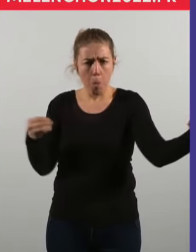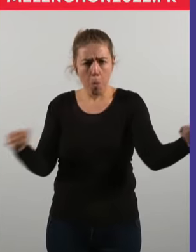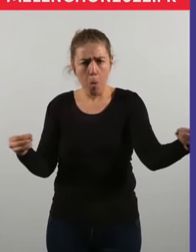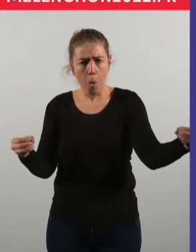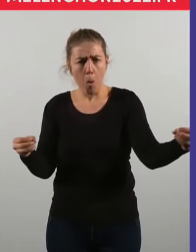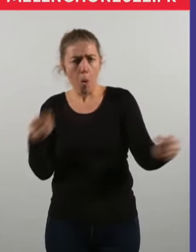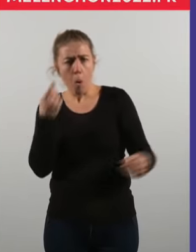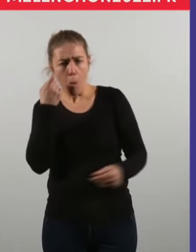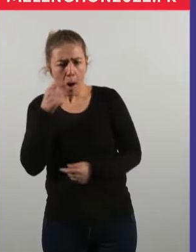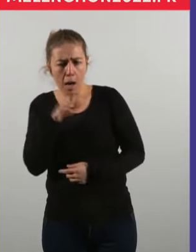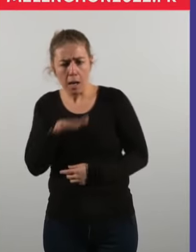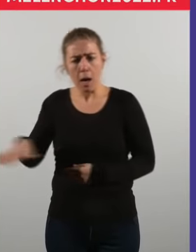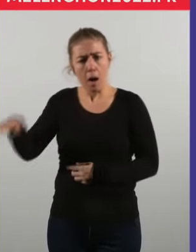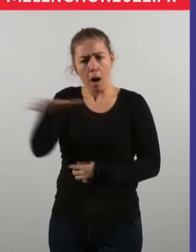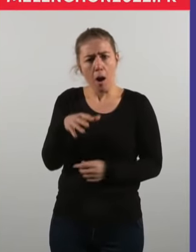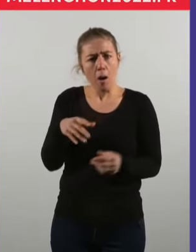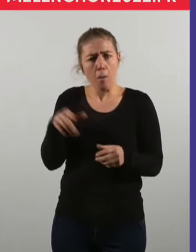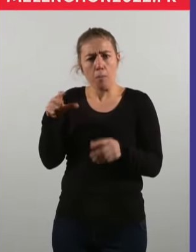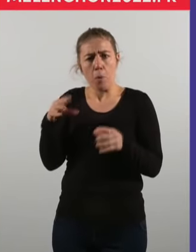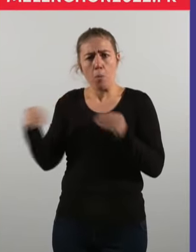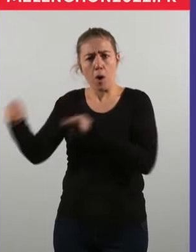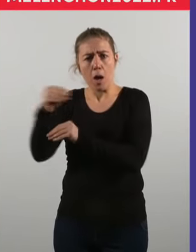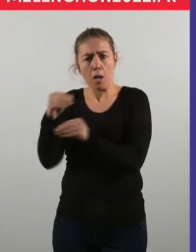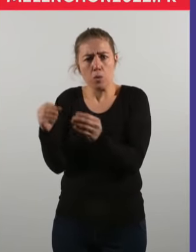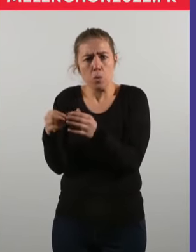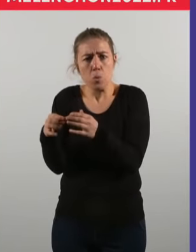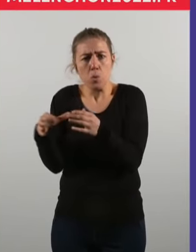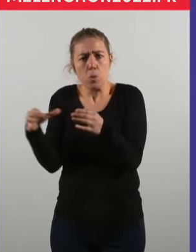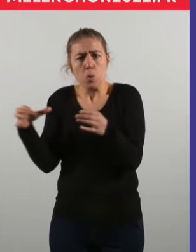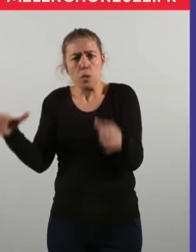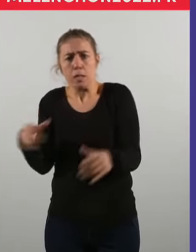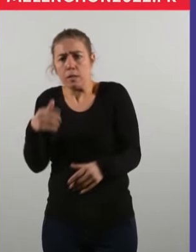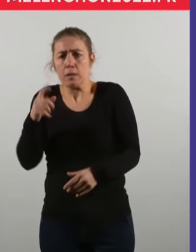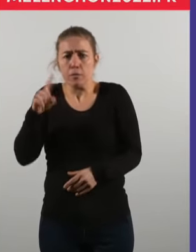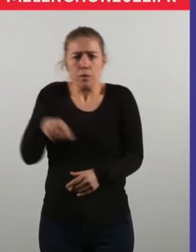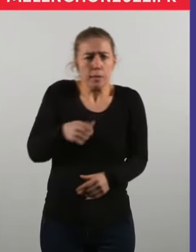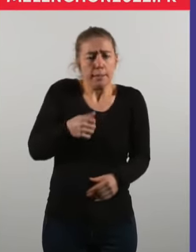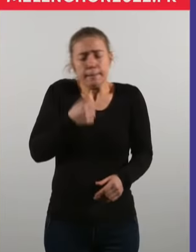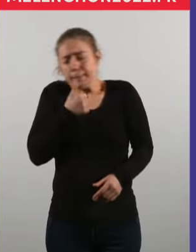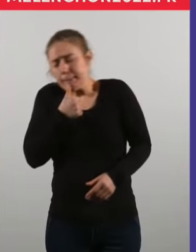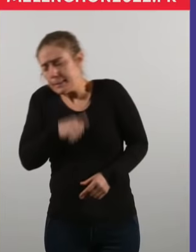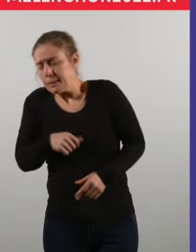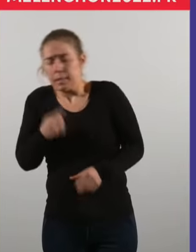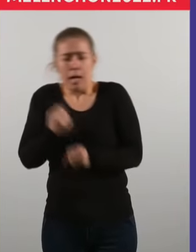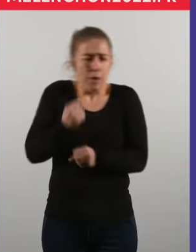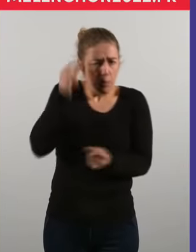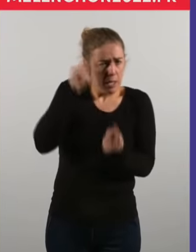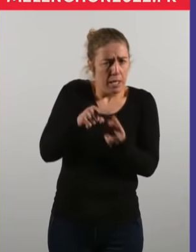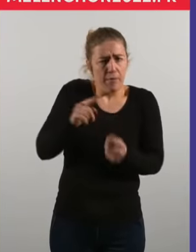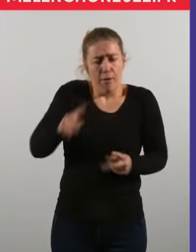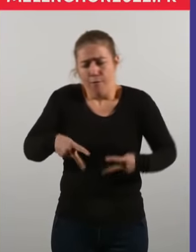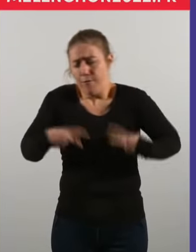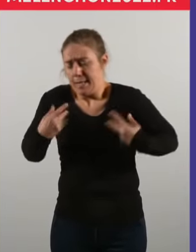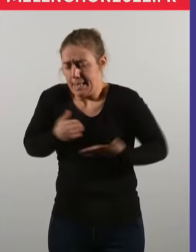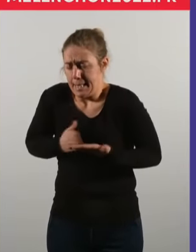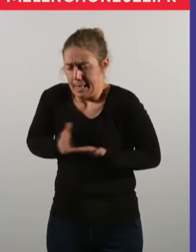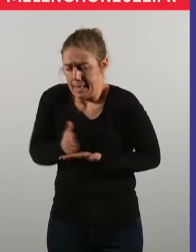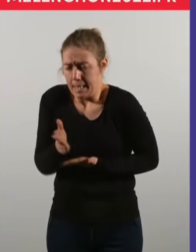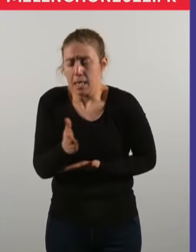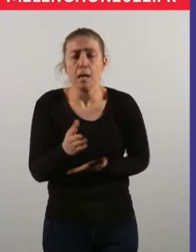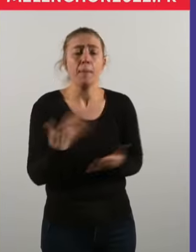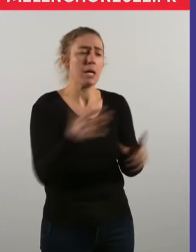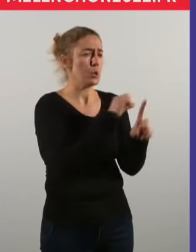aussi considérable de personnes sont rivées aux tâches de survie, est une société qui résiste moins